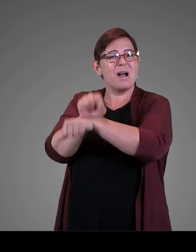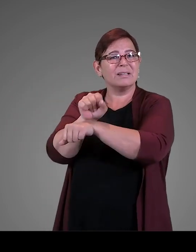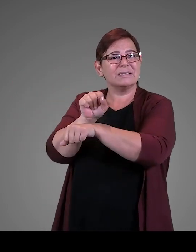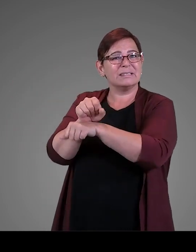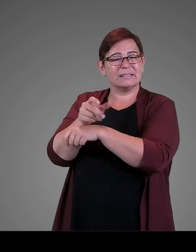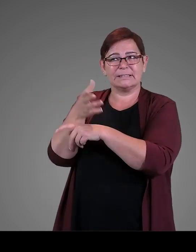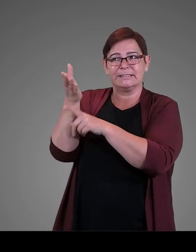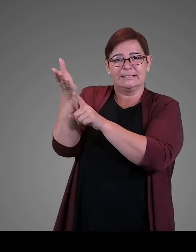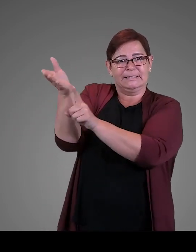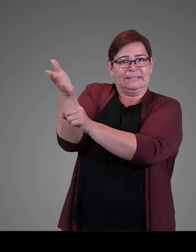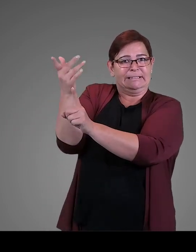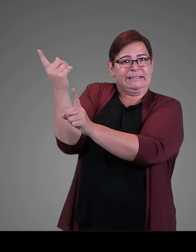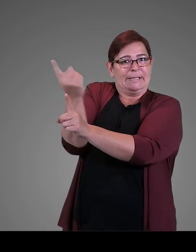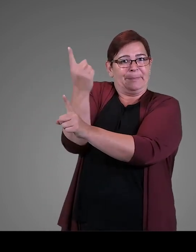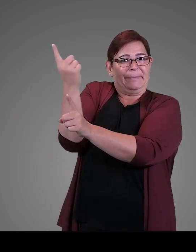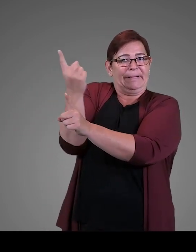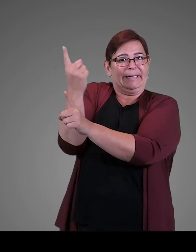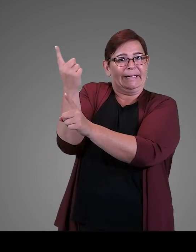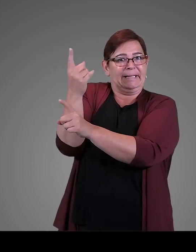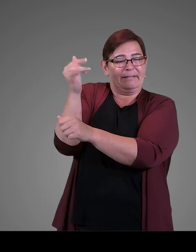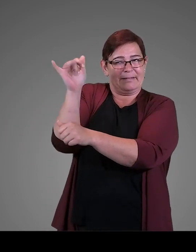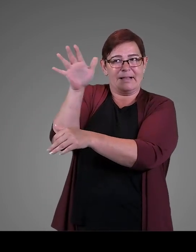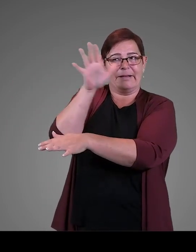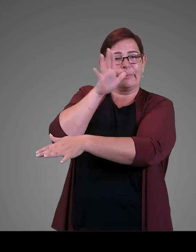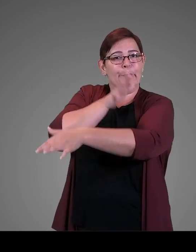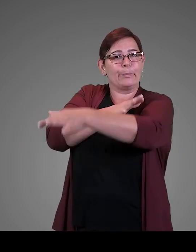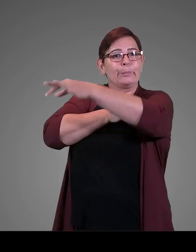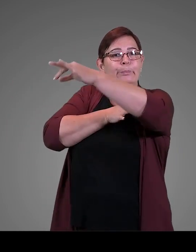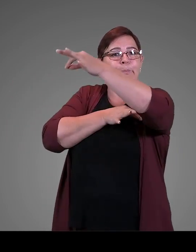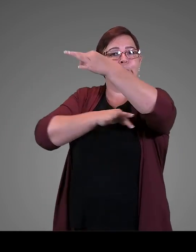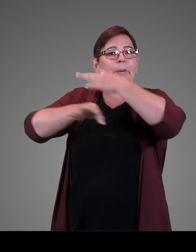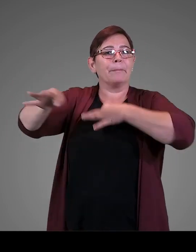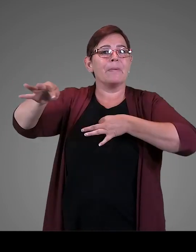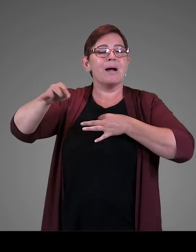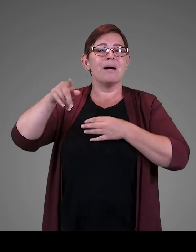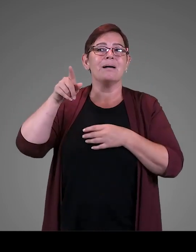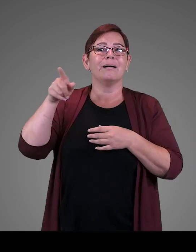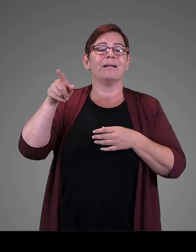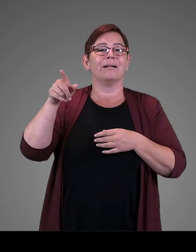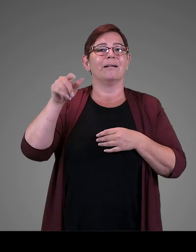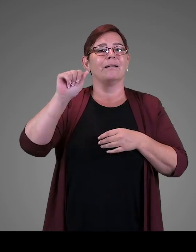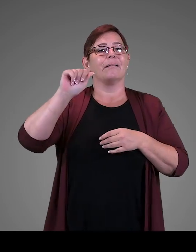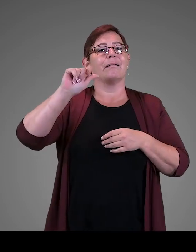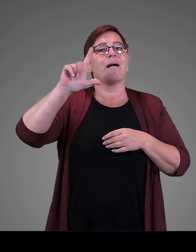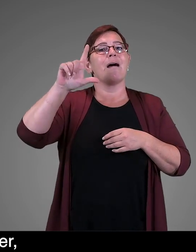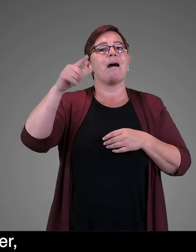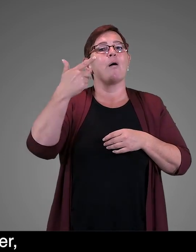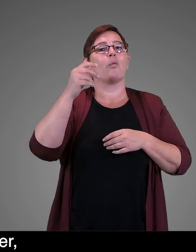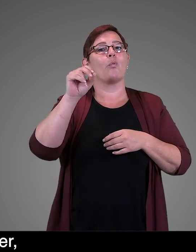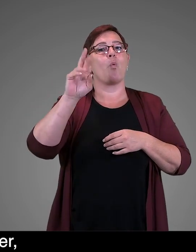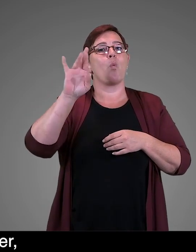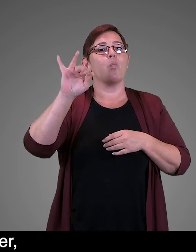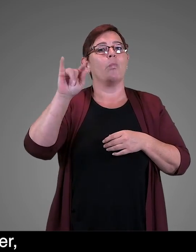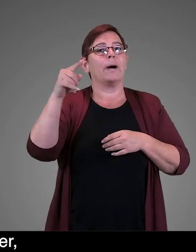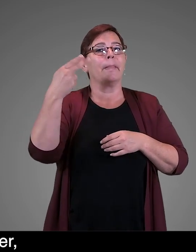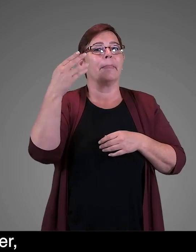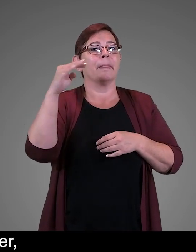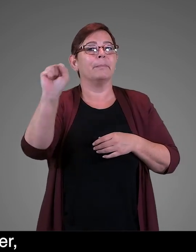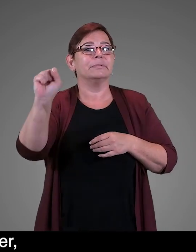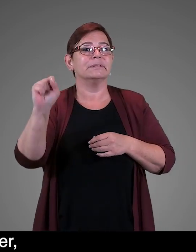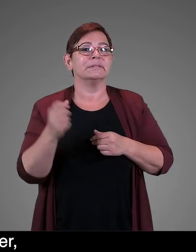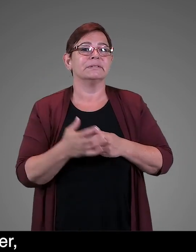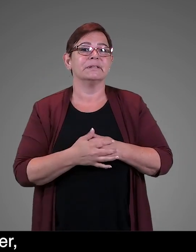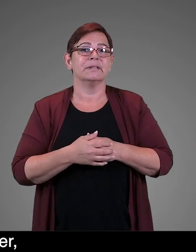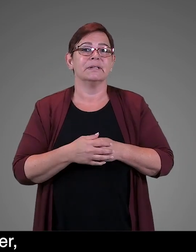avec l'intelligence artificielle, puis on ne va pas s'énerver, mais la réalité, c'est que véritablement, il y a quelque chose qui va